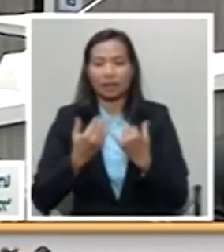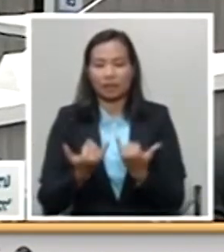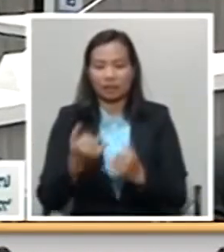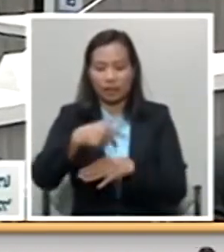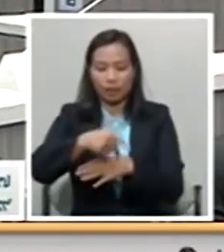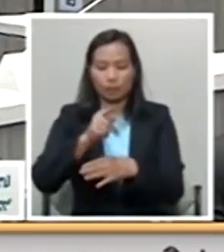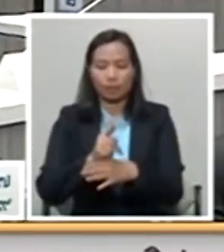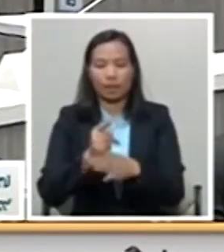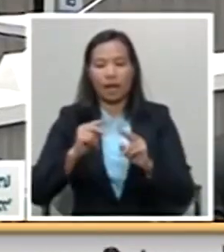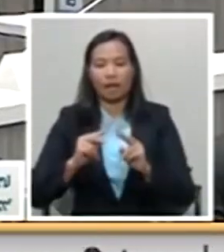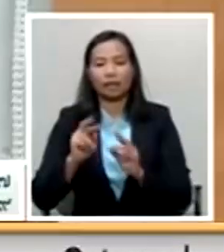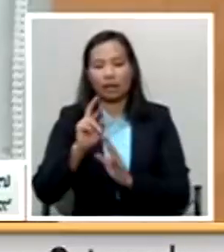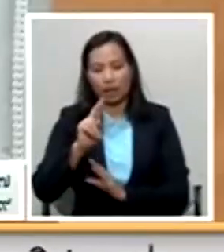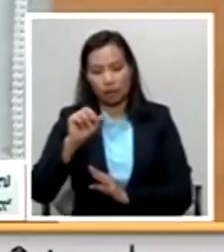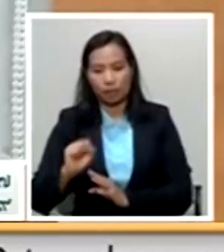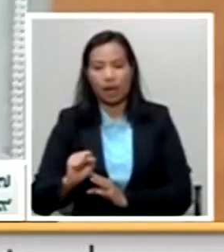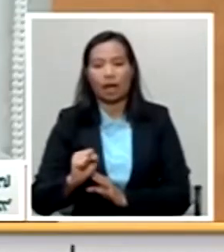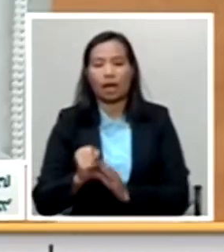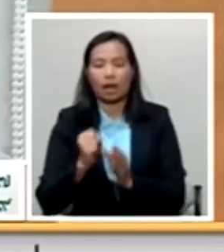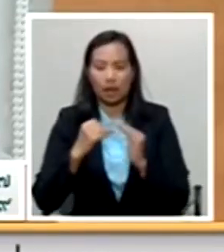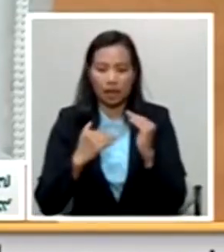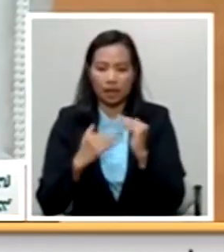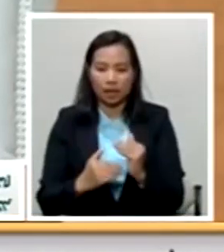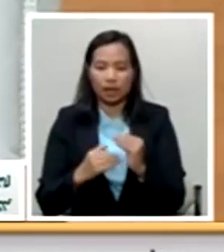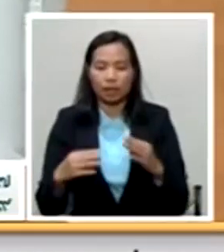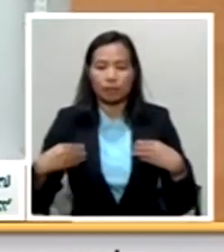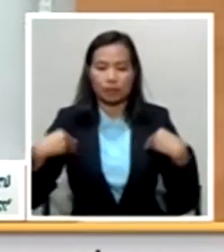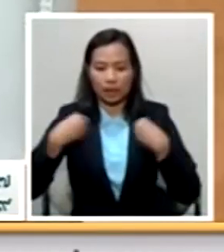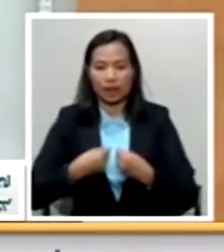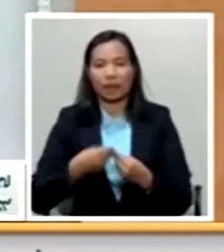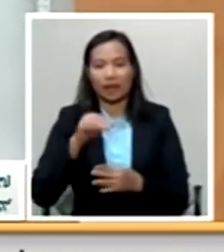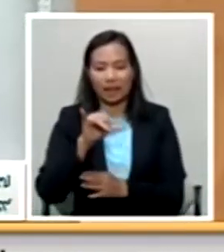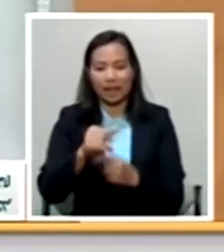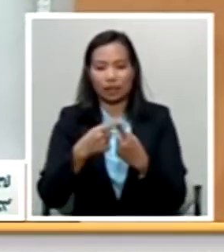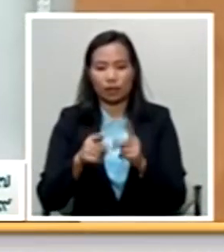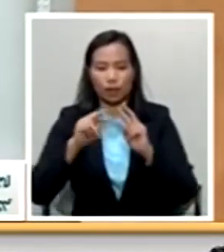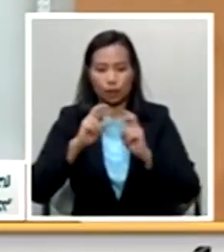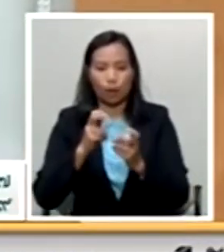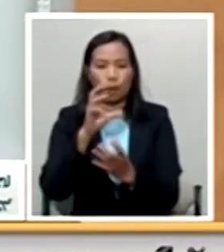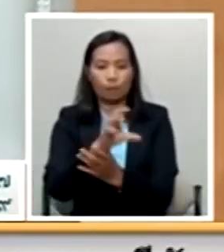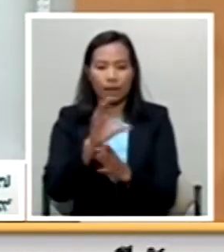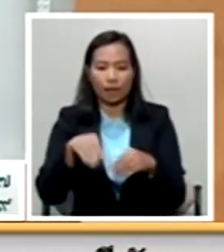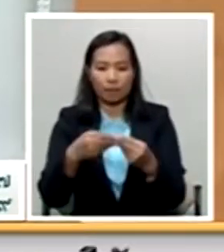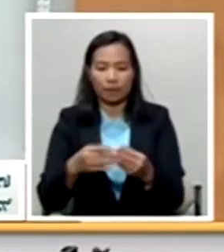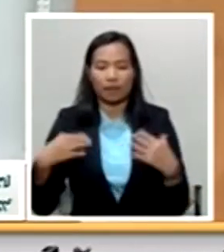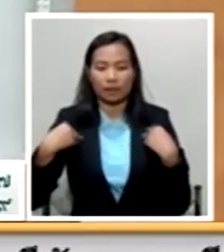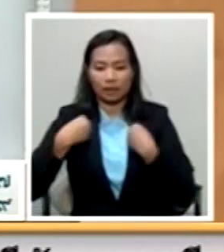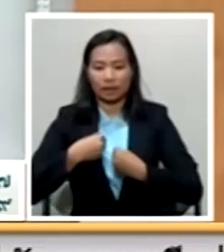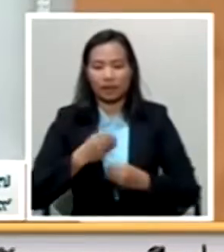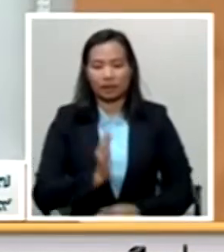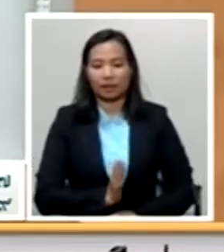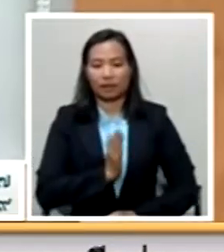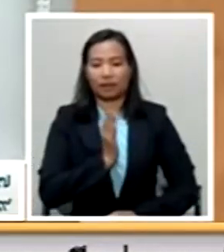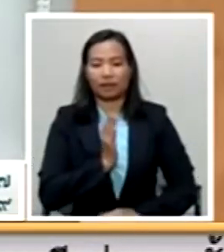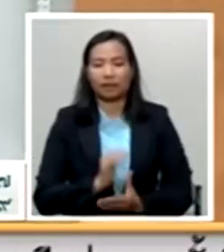แต่ก็บังคับบอกไว้ตามที่พวกเราได้เห็นชอบก็บังคับก็คือให้แต่งเครื่องแบบสมาชิกรัฐสภา